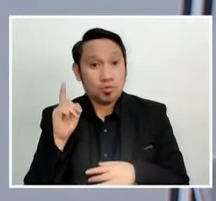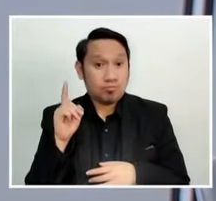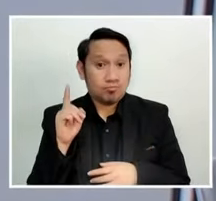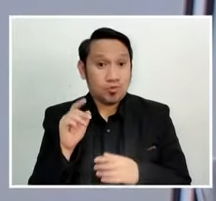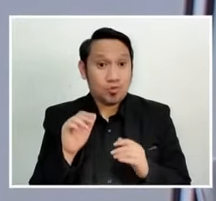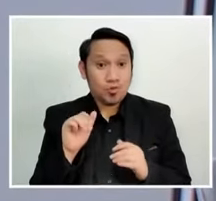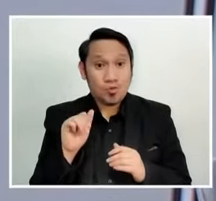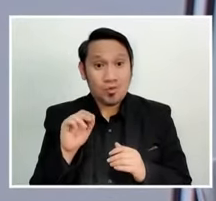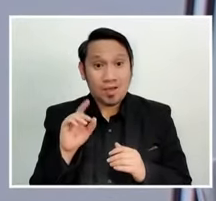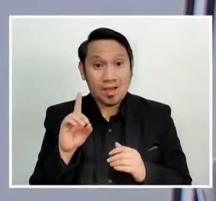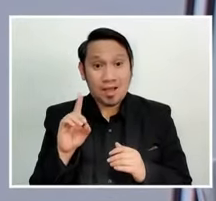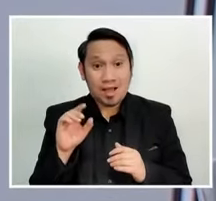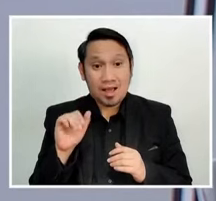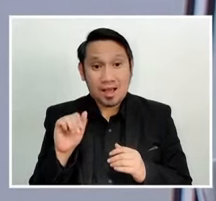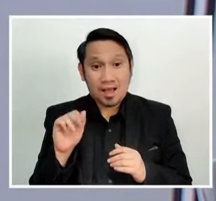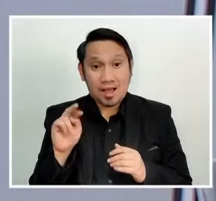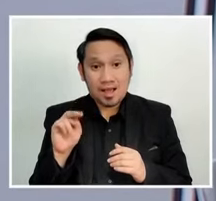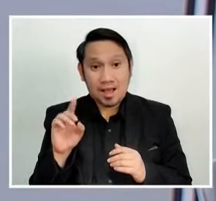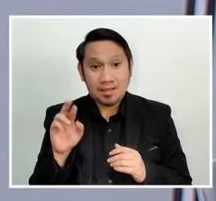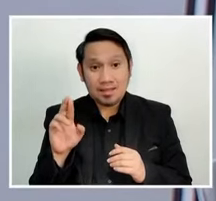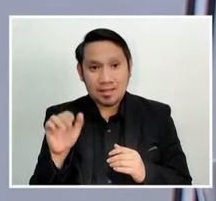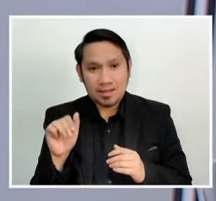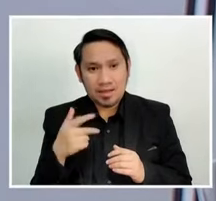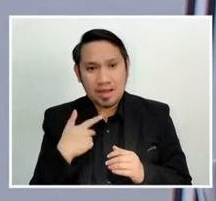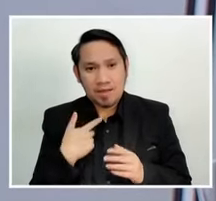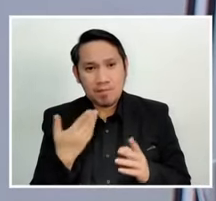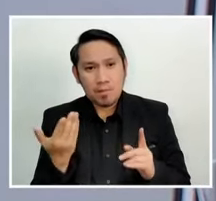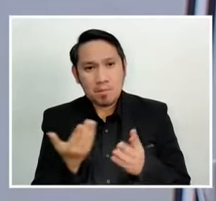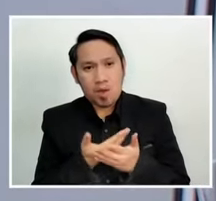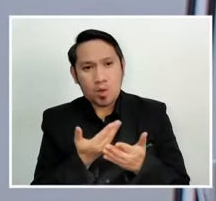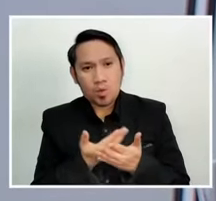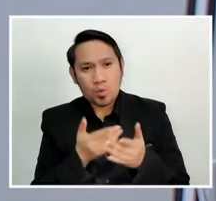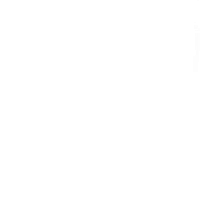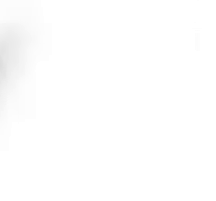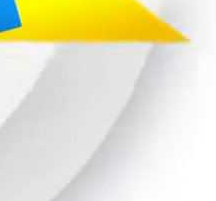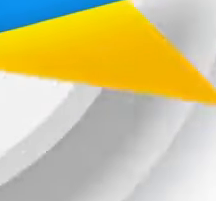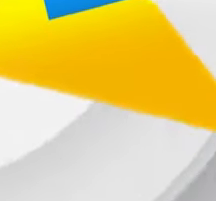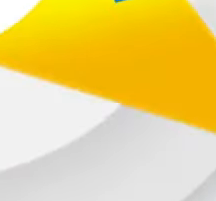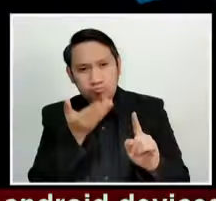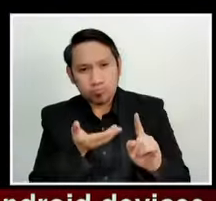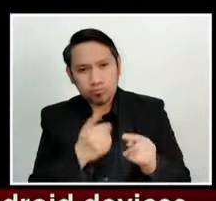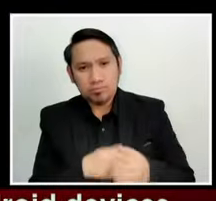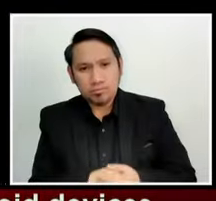Brillantes sa kanyang new look. Nagpapatrol, Daniel Krishnan.